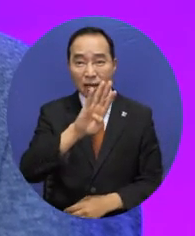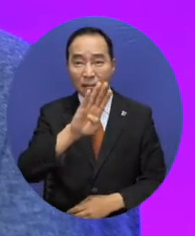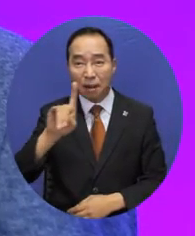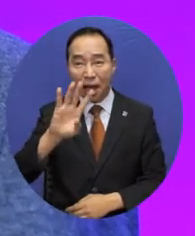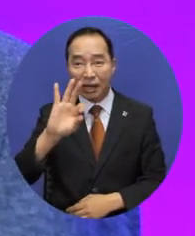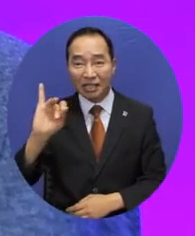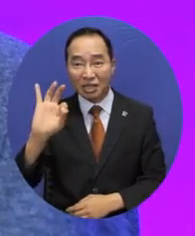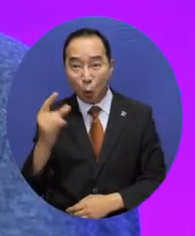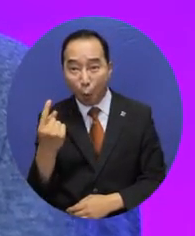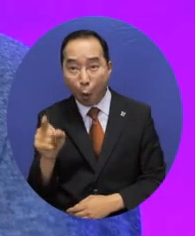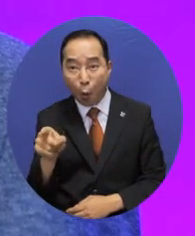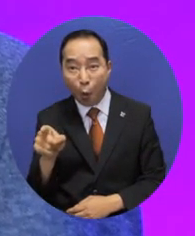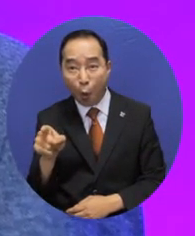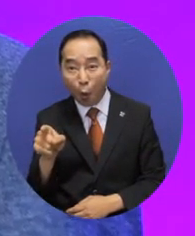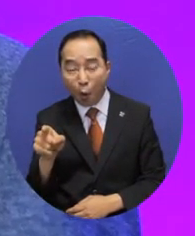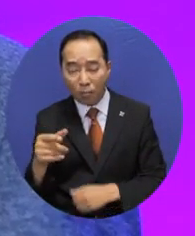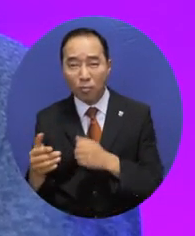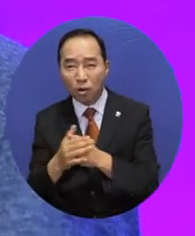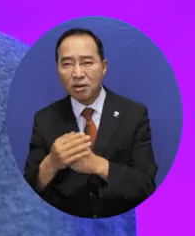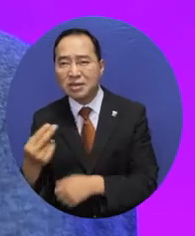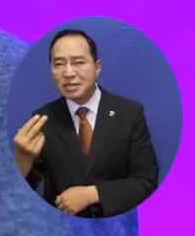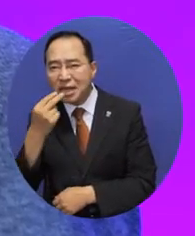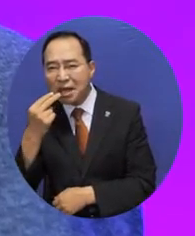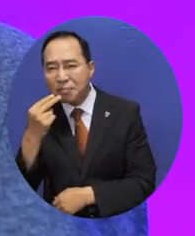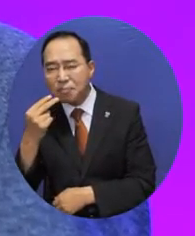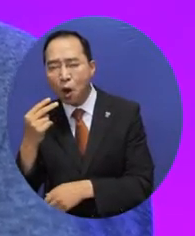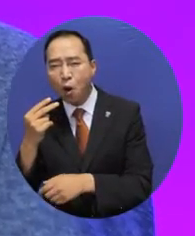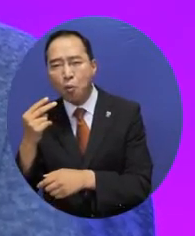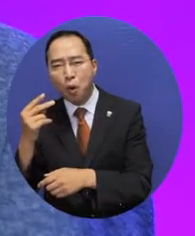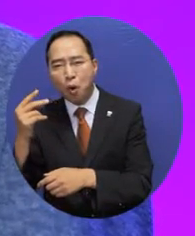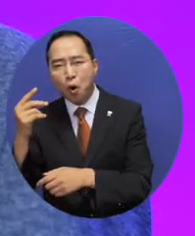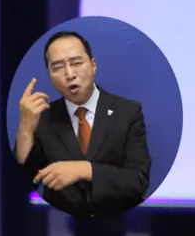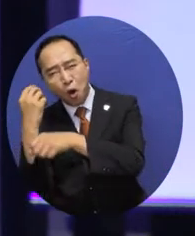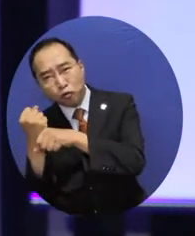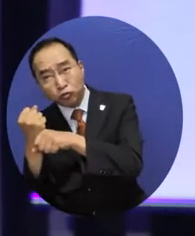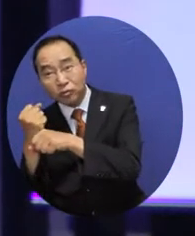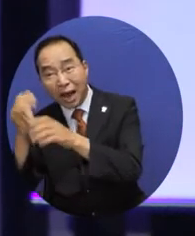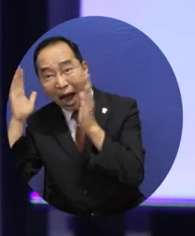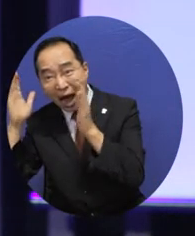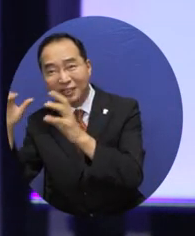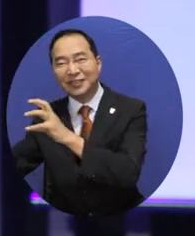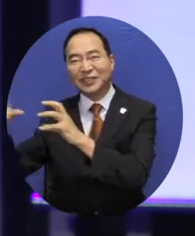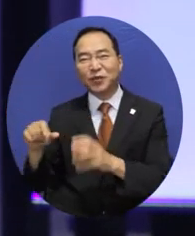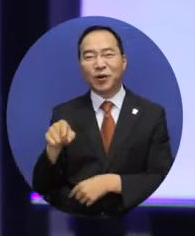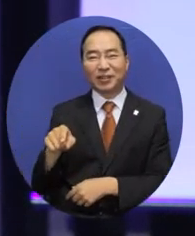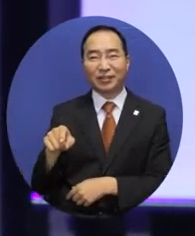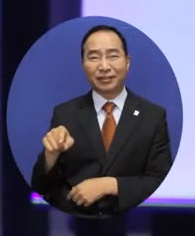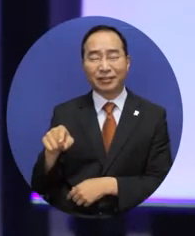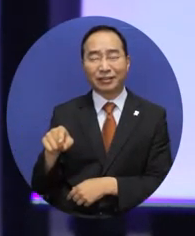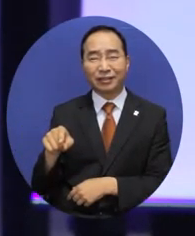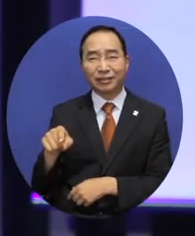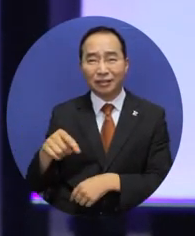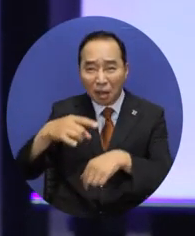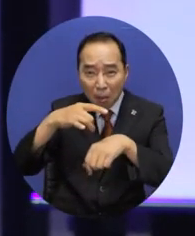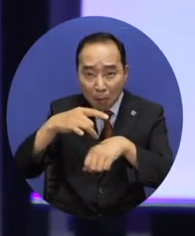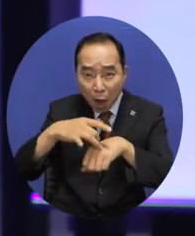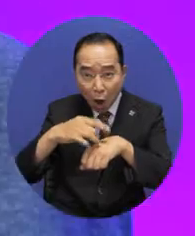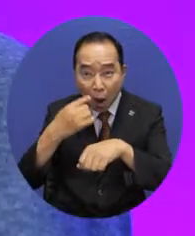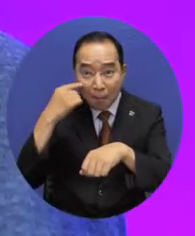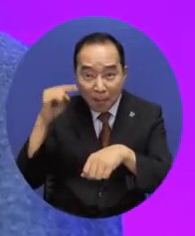것은 생명공학이라든지 이런 것을 응용해서 과학적으로 분석하는 것입니다. 이 유골의 유전자를 분석하고